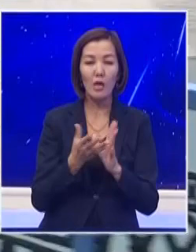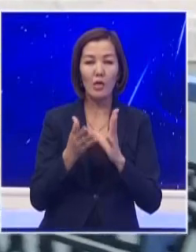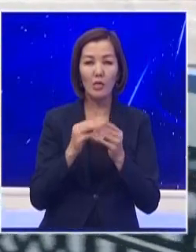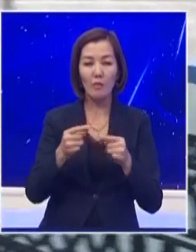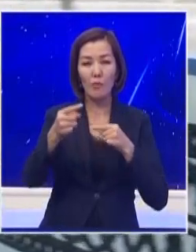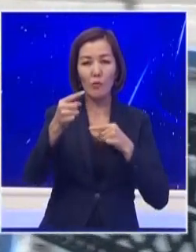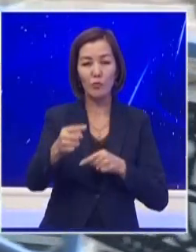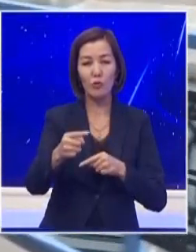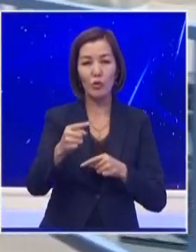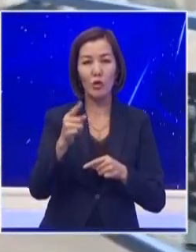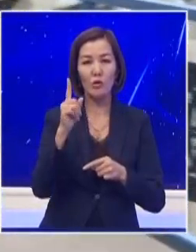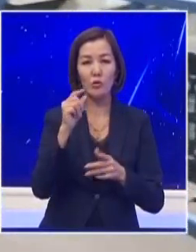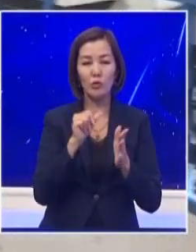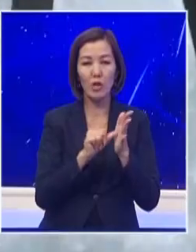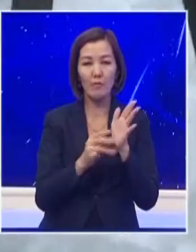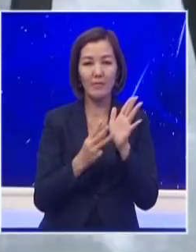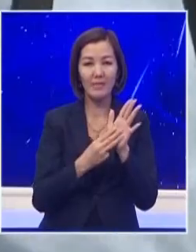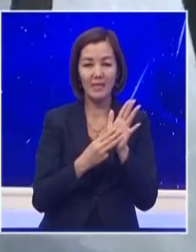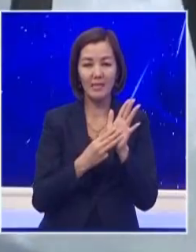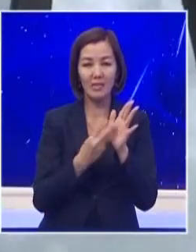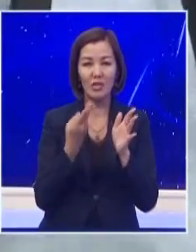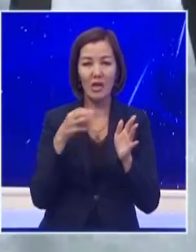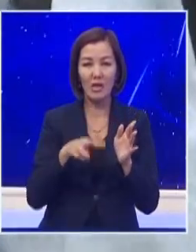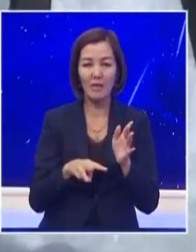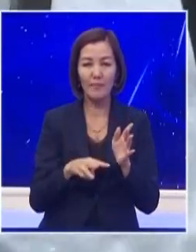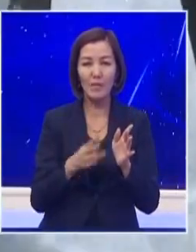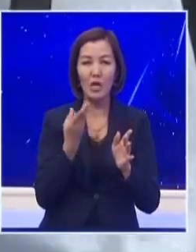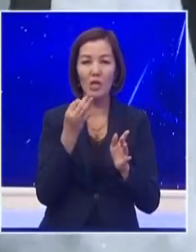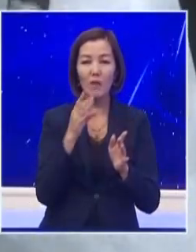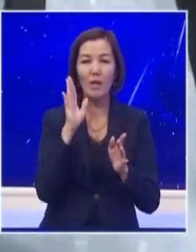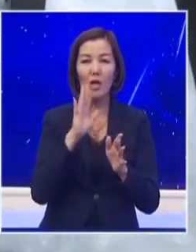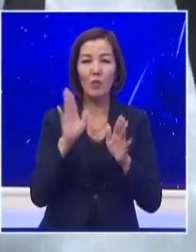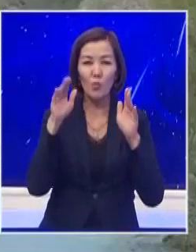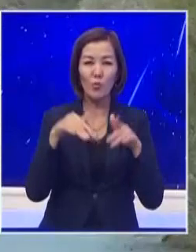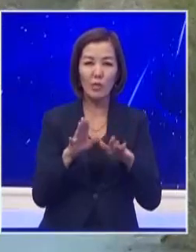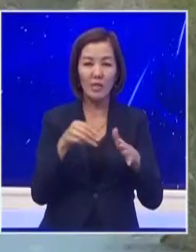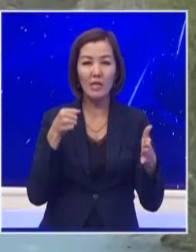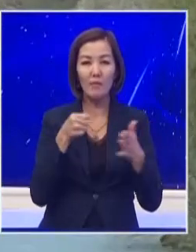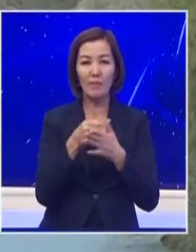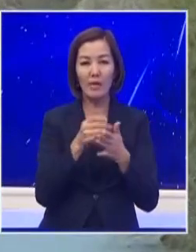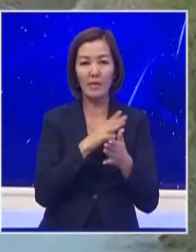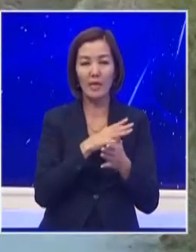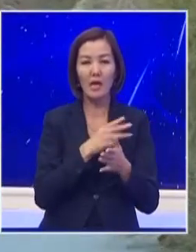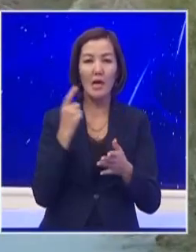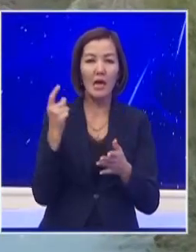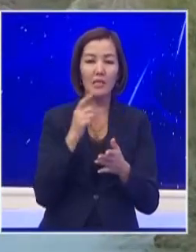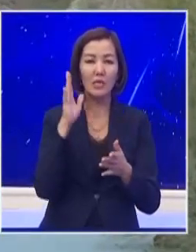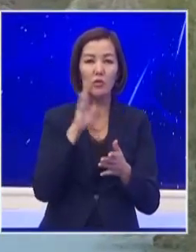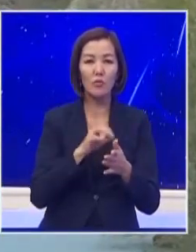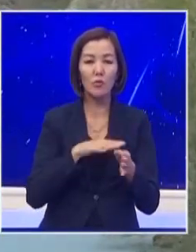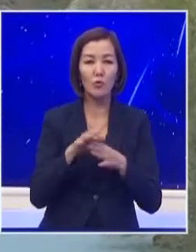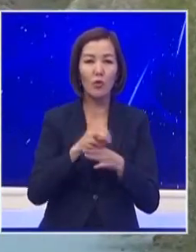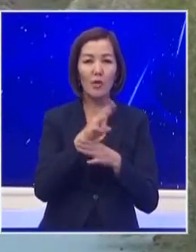ұзындығы 168 шақырымға созылған, Шамалған өзеніне дейін барып құяды. Осы аралықтағы шаруаларды сумен